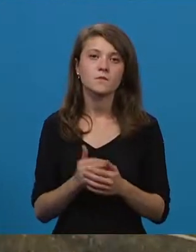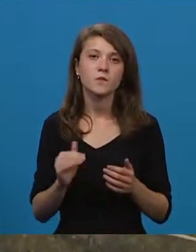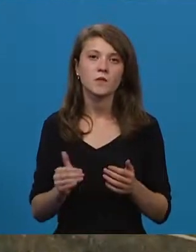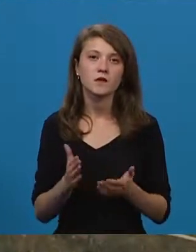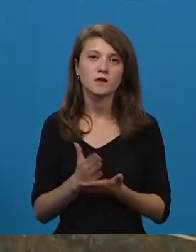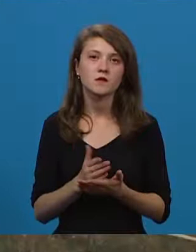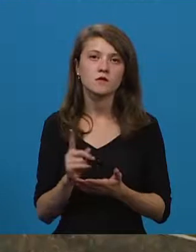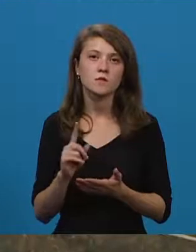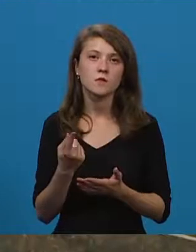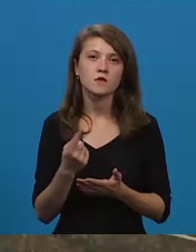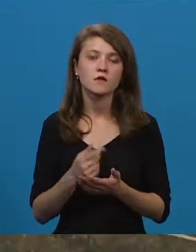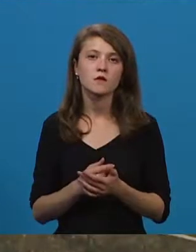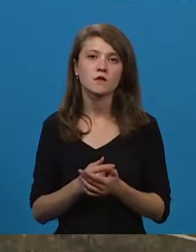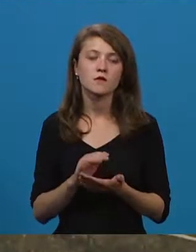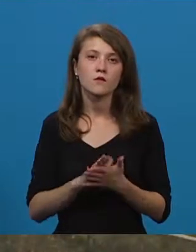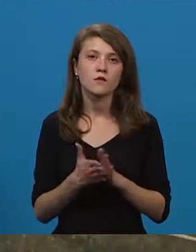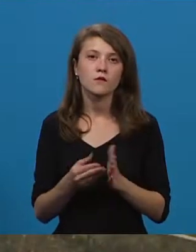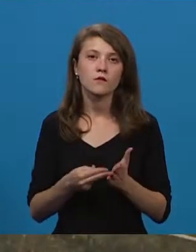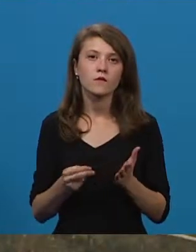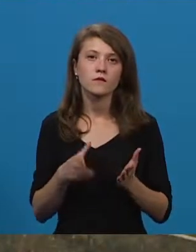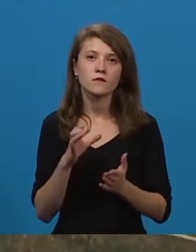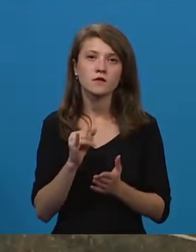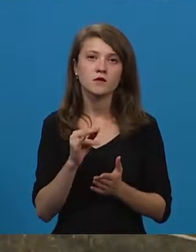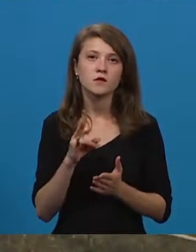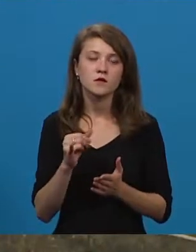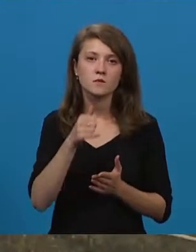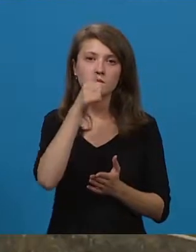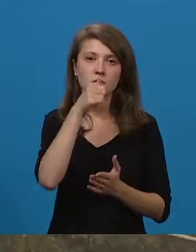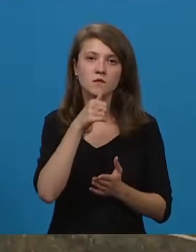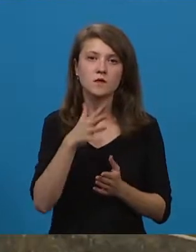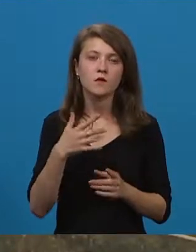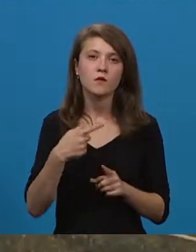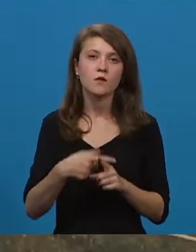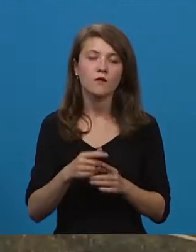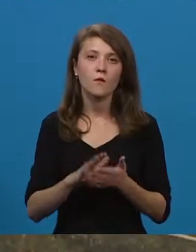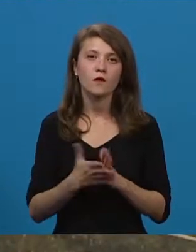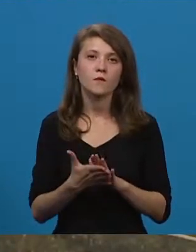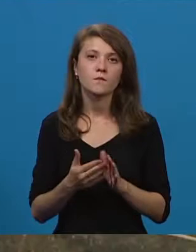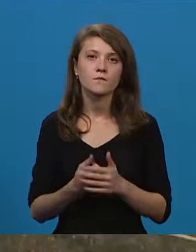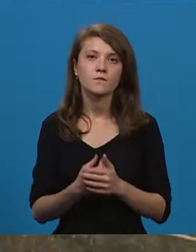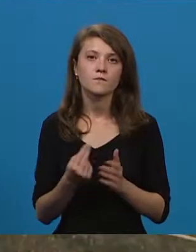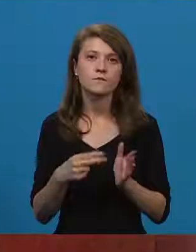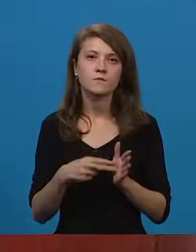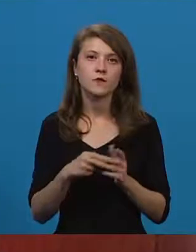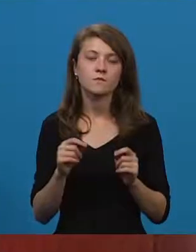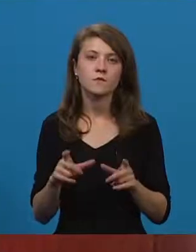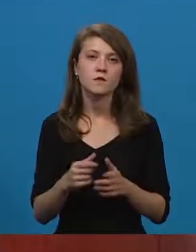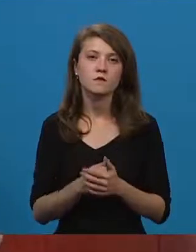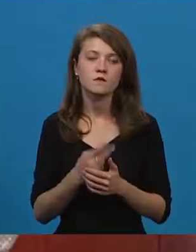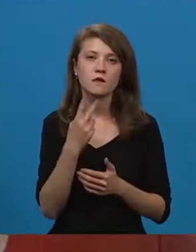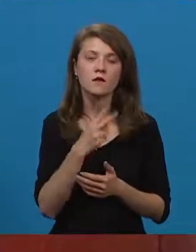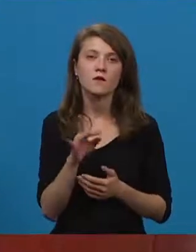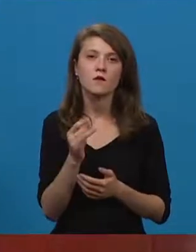ще перший договір, укладений в січні місяці, яким додатковими угодами вартість палива збільшена. Наглядова